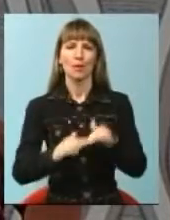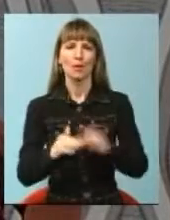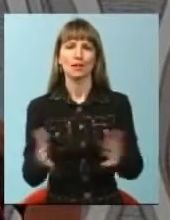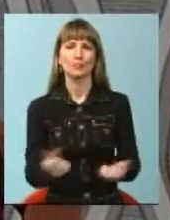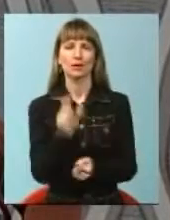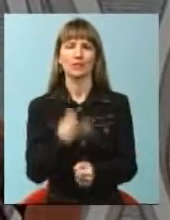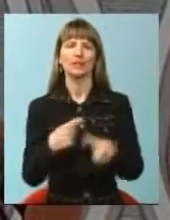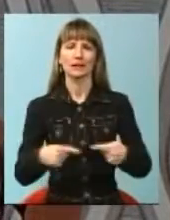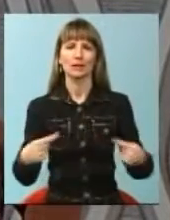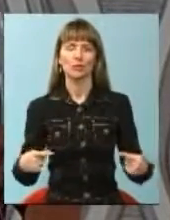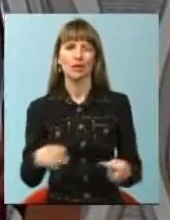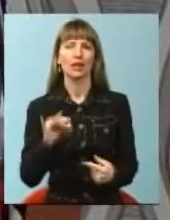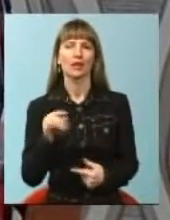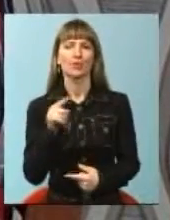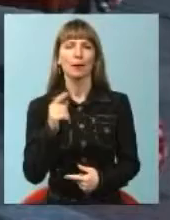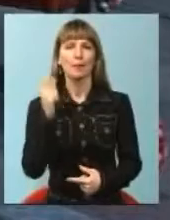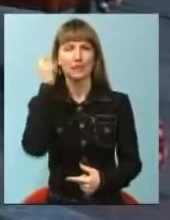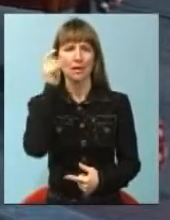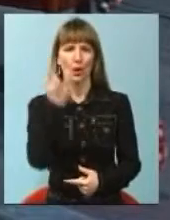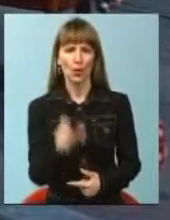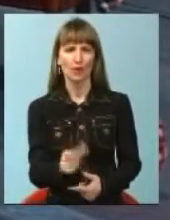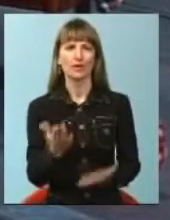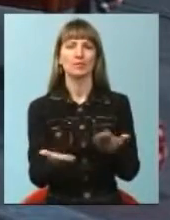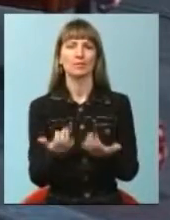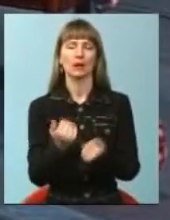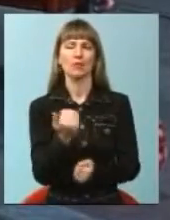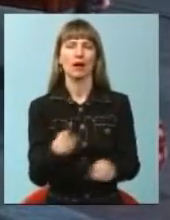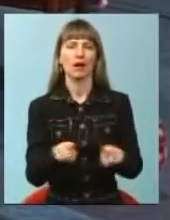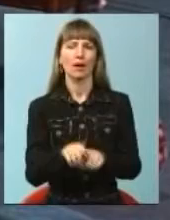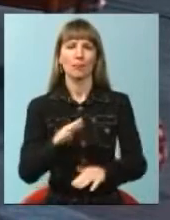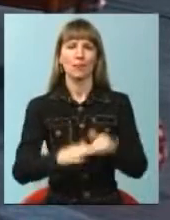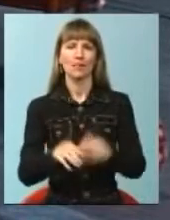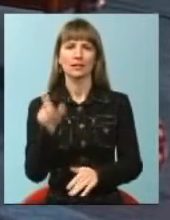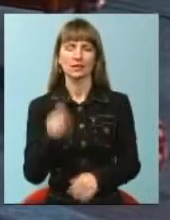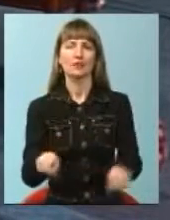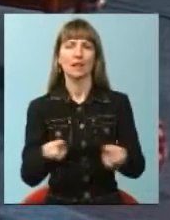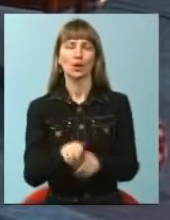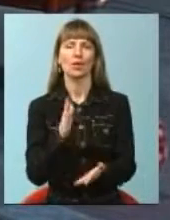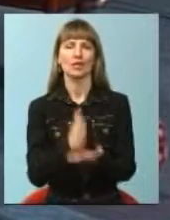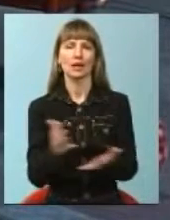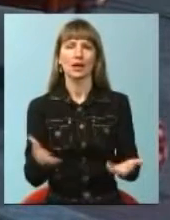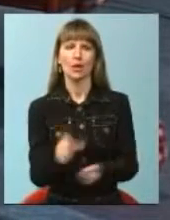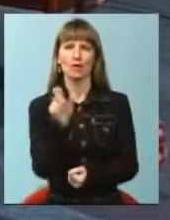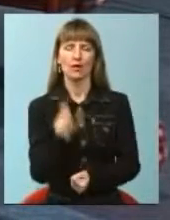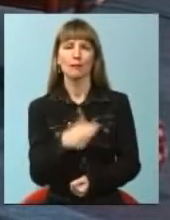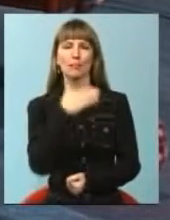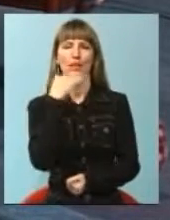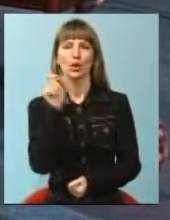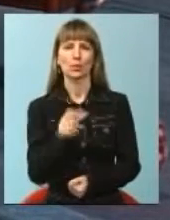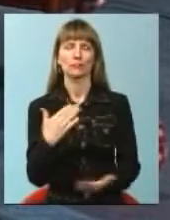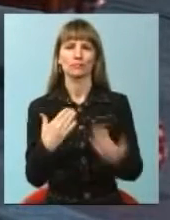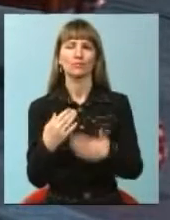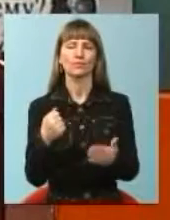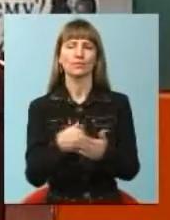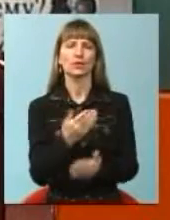така різноманітна. Навіть той самий психолог, якщо брати його, так, як професіонала, він також є рятувальником, оскільки дуже багато людей звертаються до